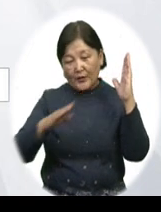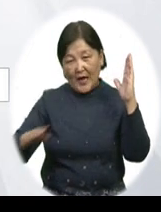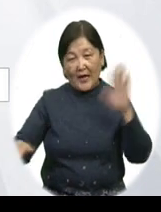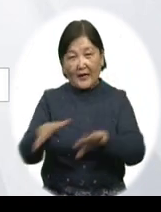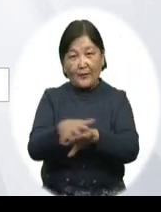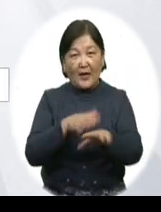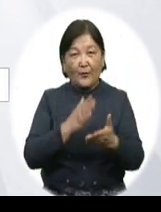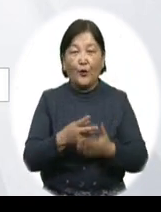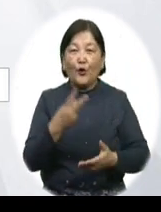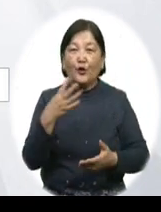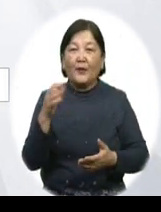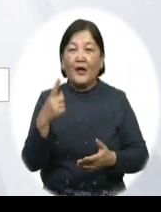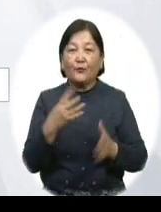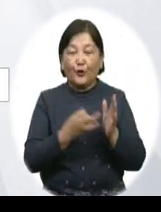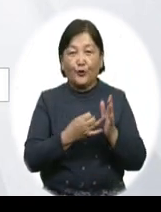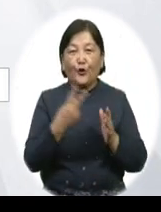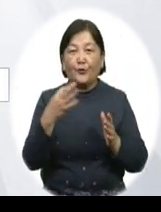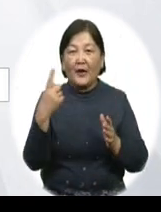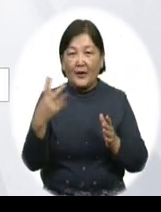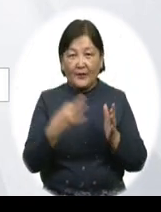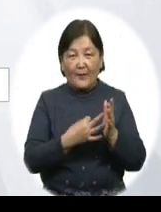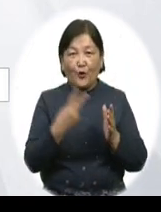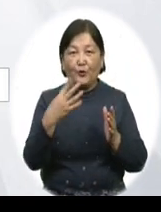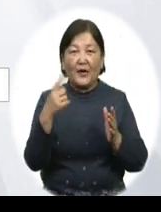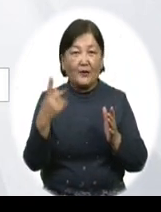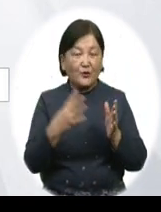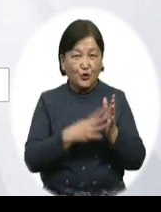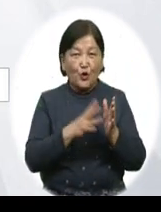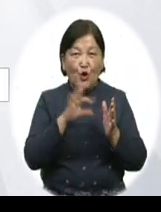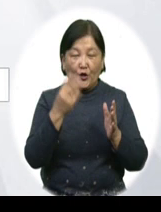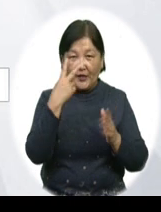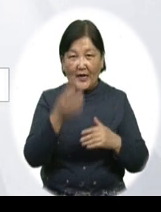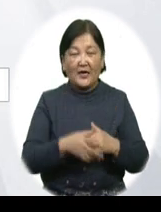2018, 2019 оны статистик үзүүлэлтээс харах юм бол за энд